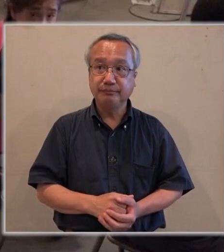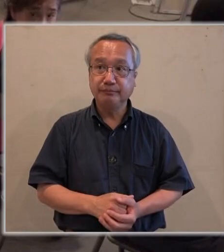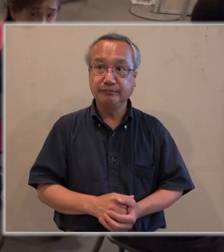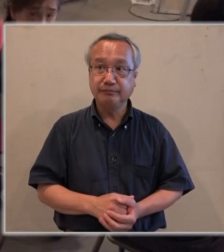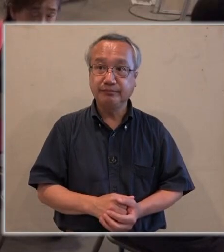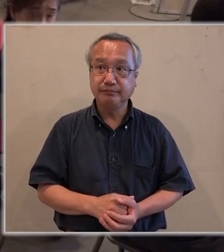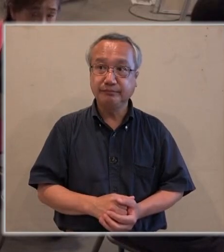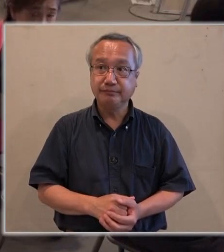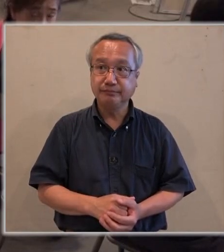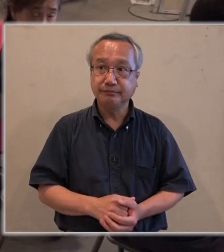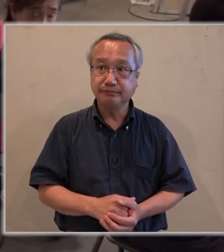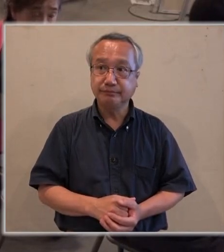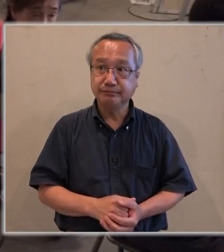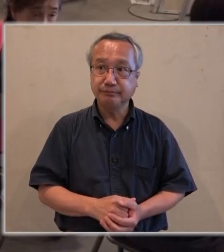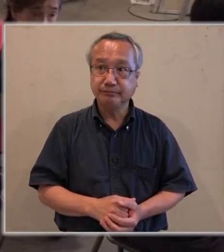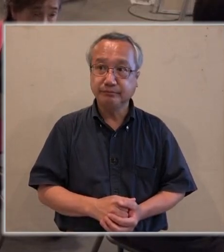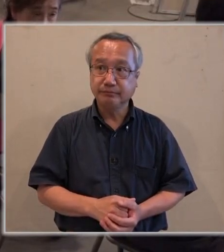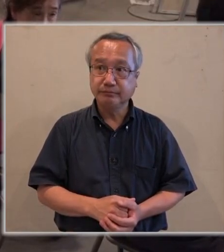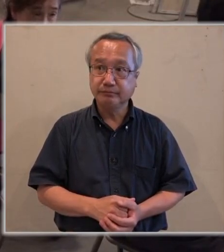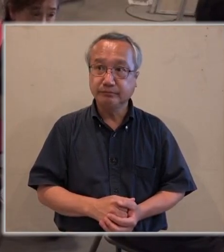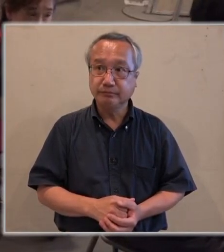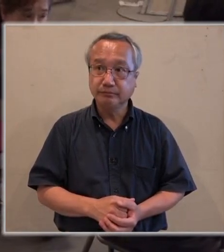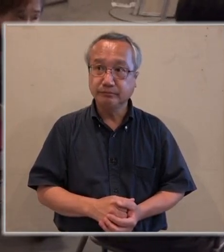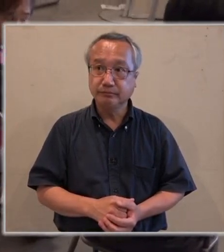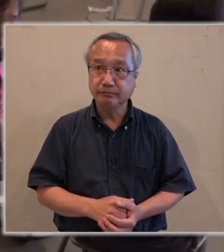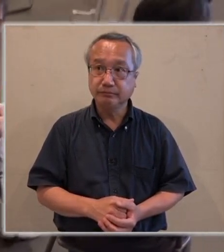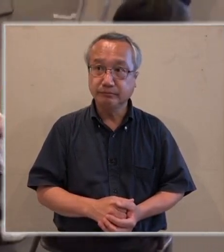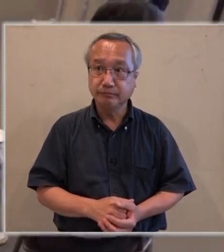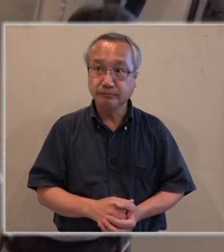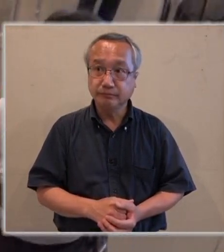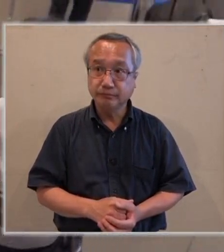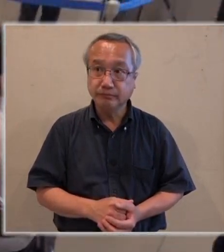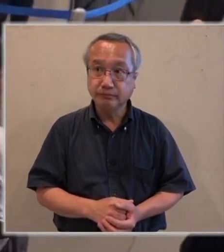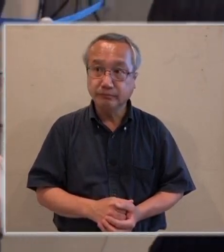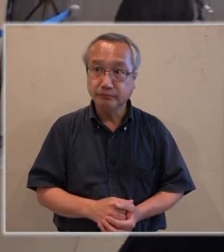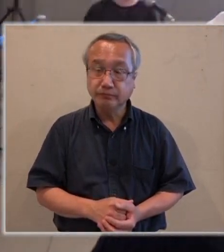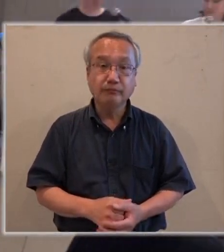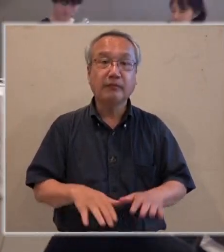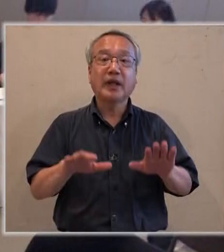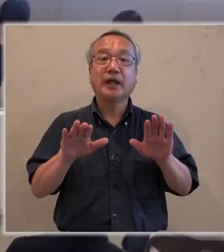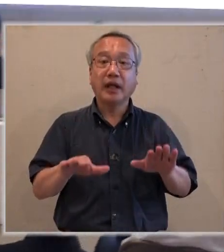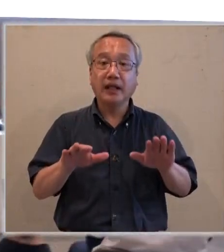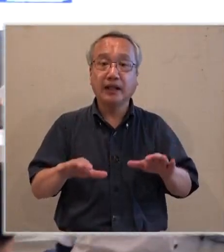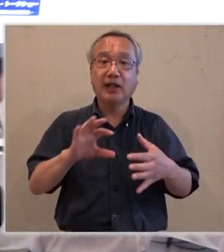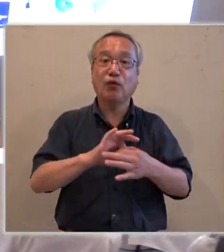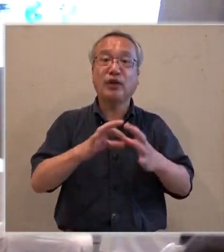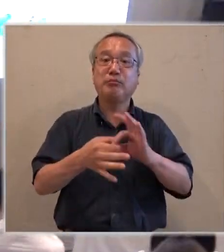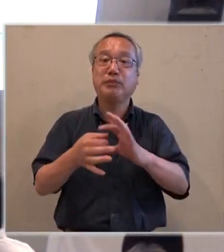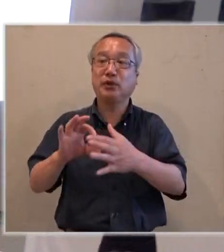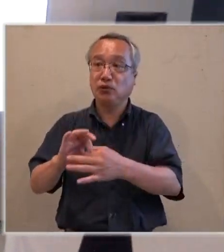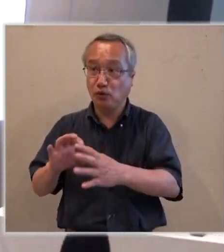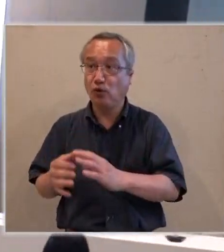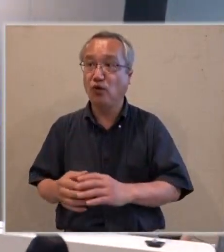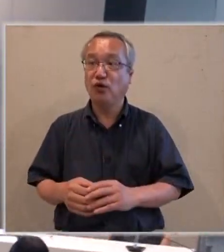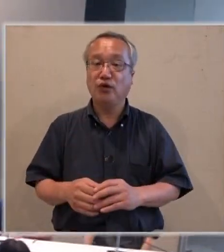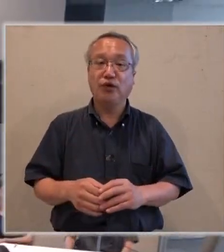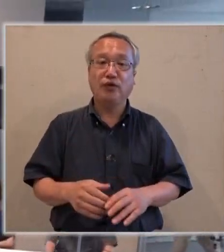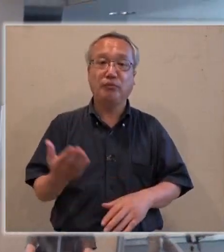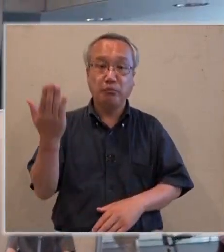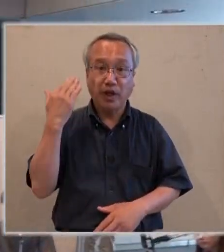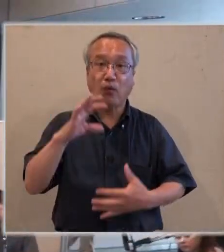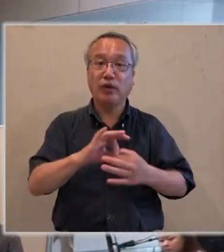リンピックをやりましたね。現在のオリンピックとどこが違うということです